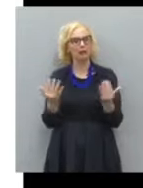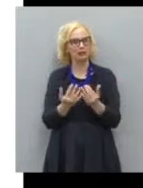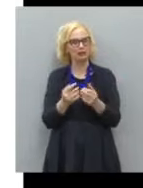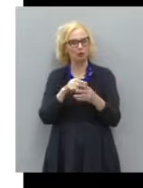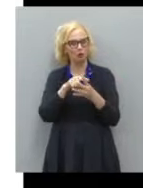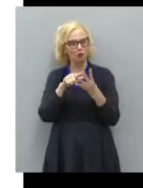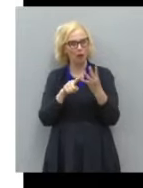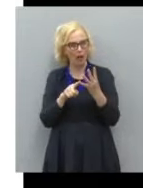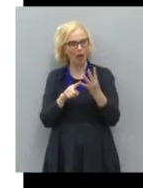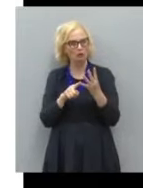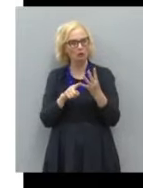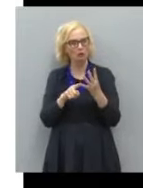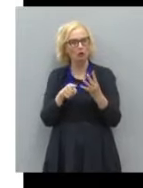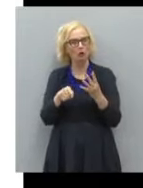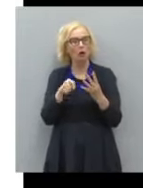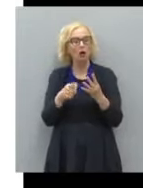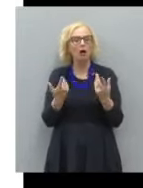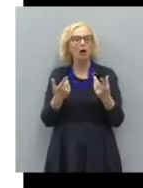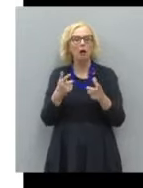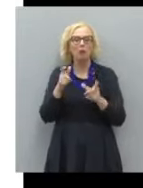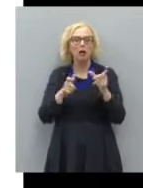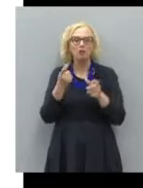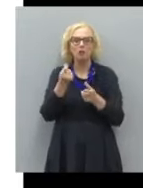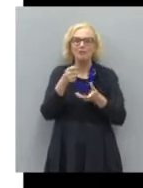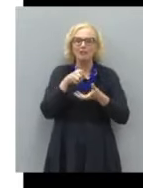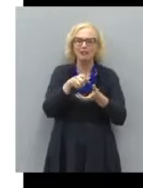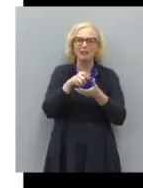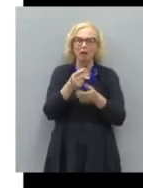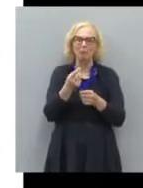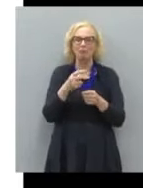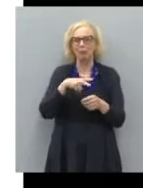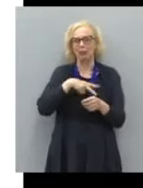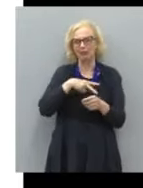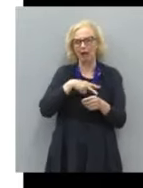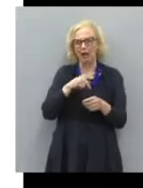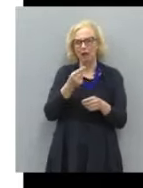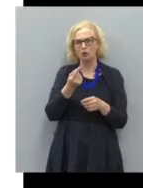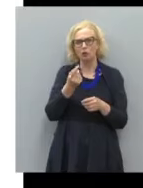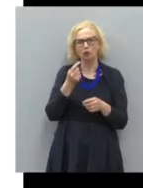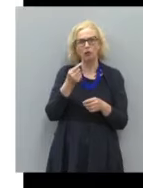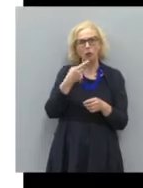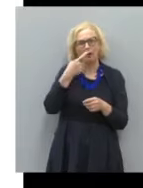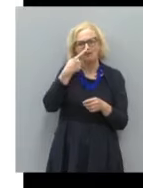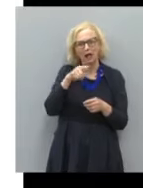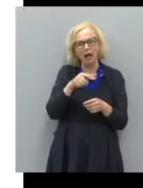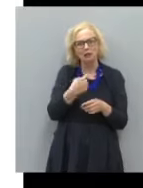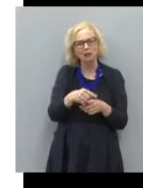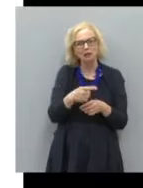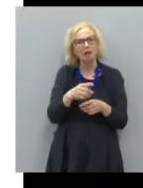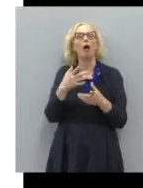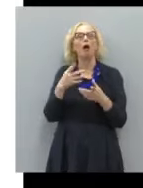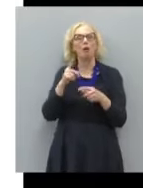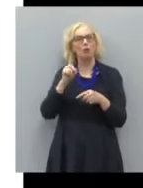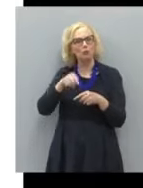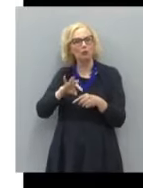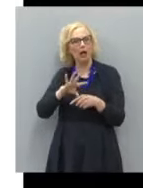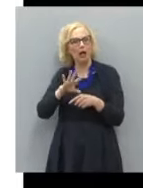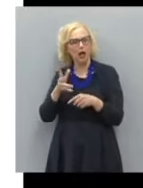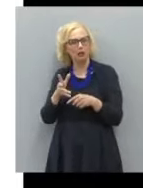che non solo gli investitori privati e il mondo della finanza sta tenendo in considerazione ma anche